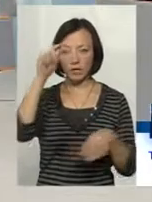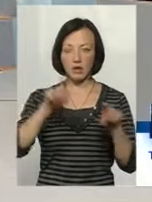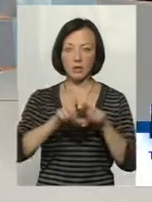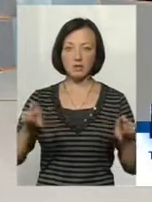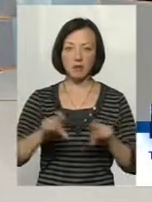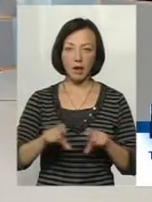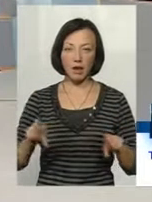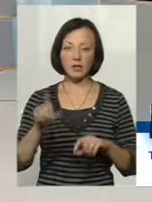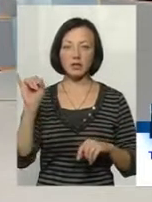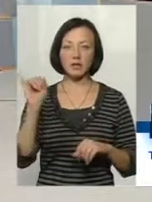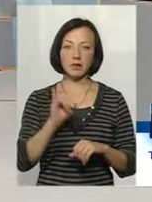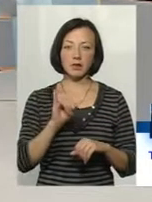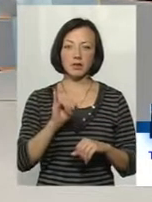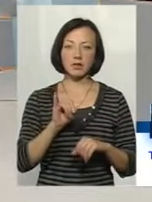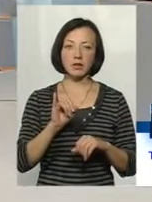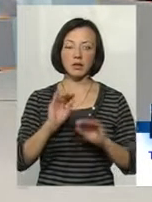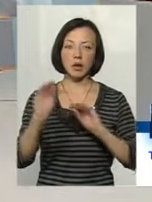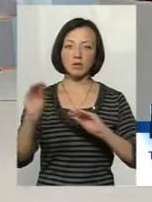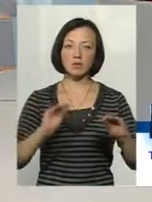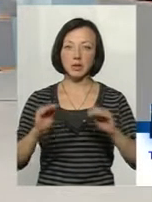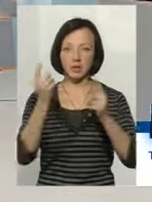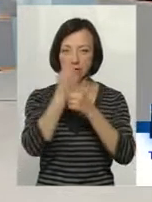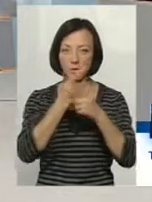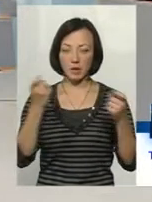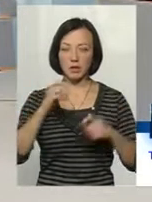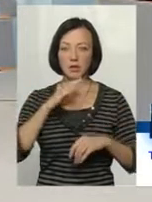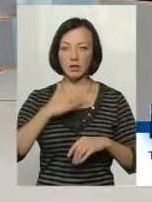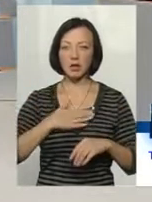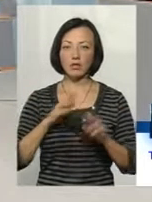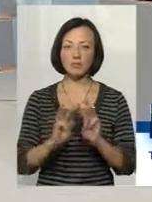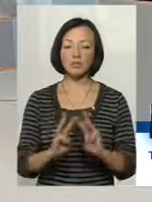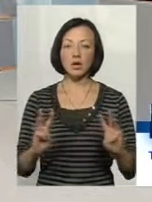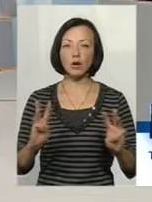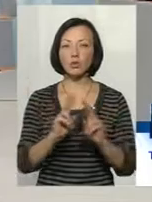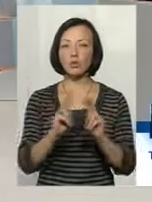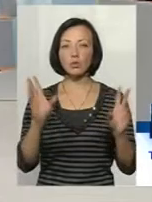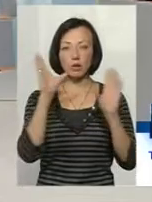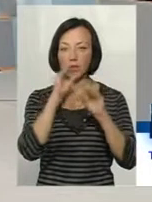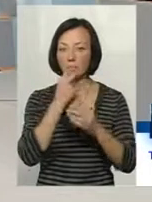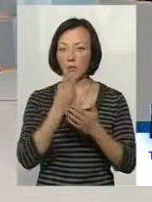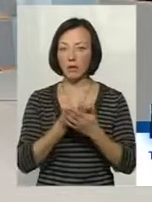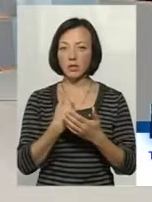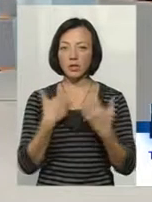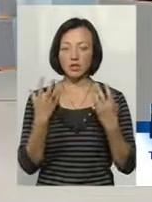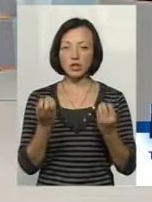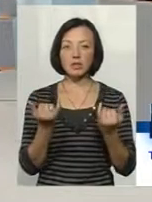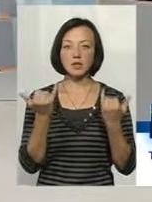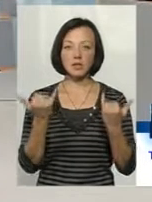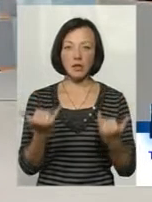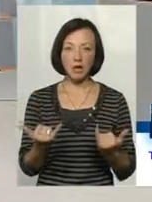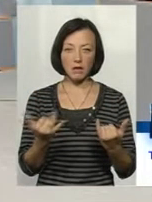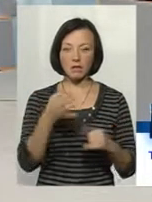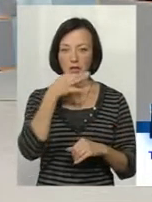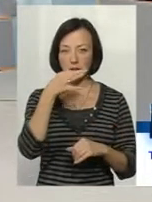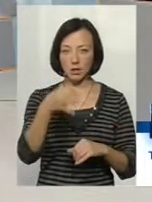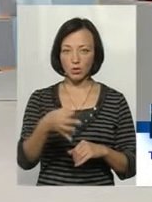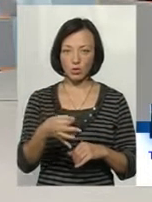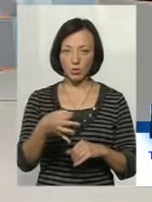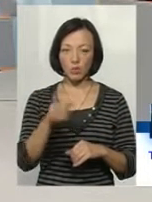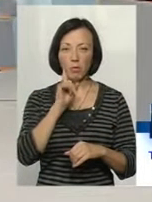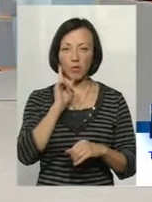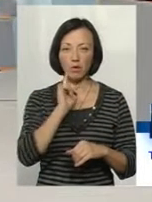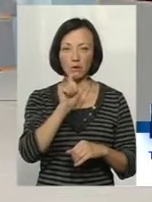закладів. Розмістили цю інформацію на нашому сайті. Ну, хто не побачив, то я ще зараз скажу